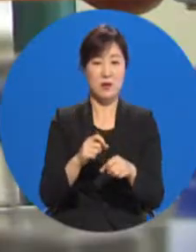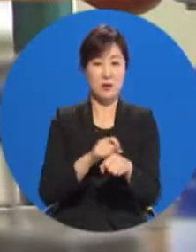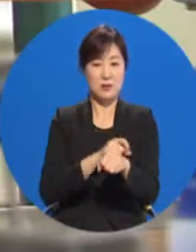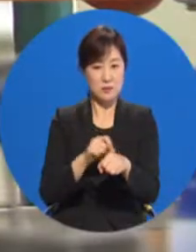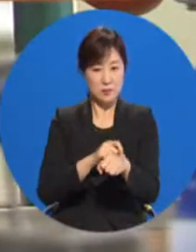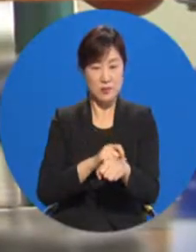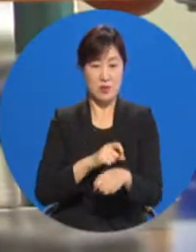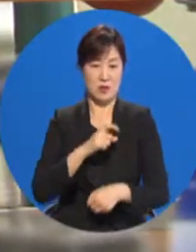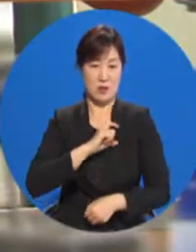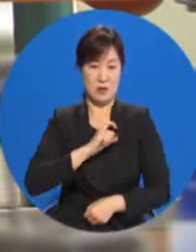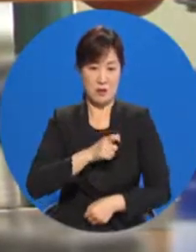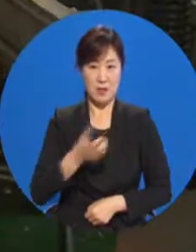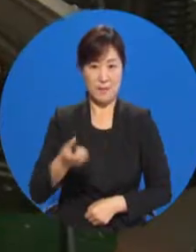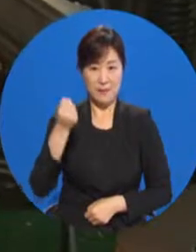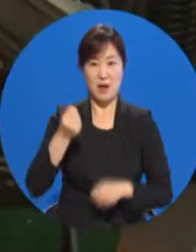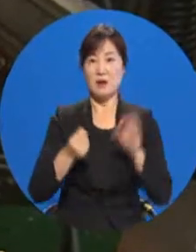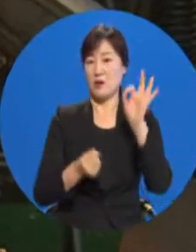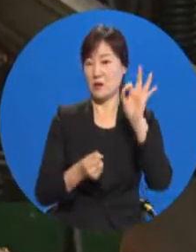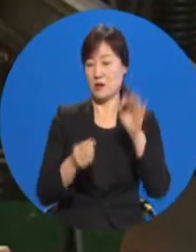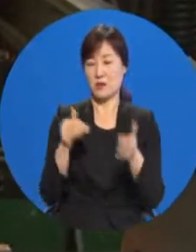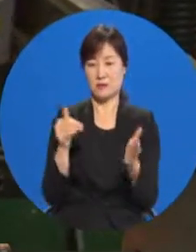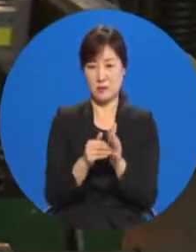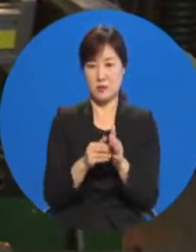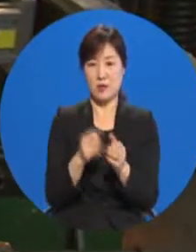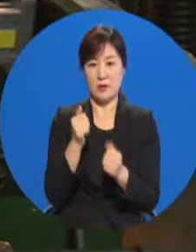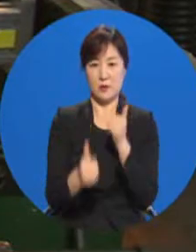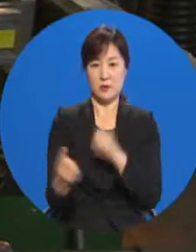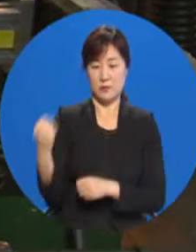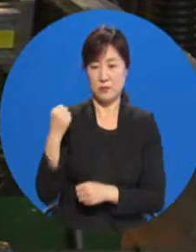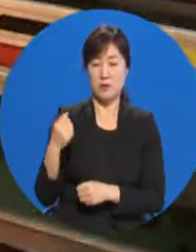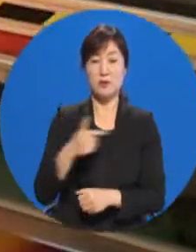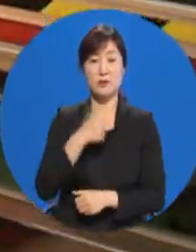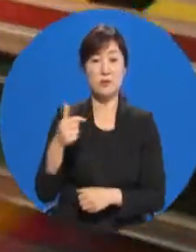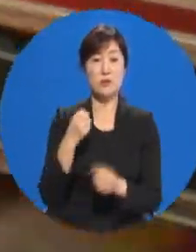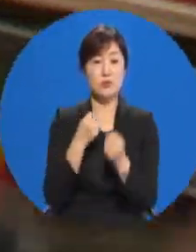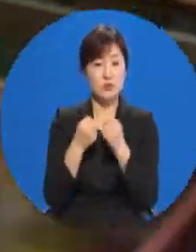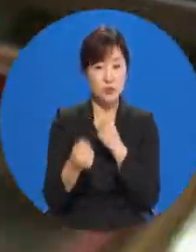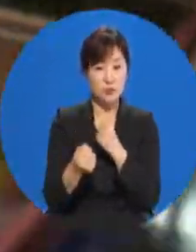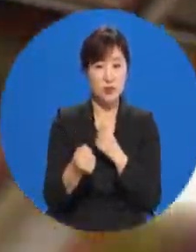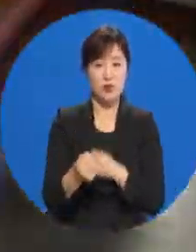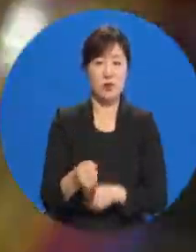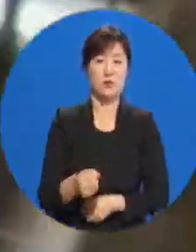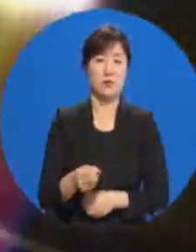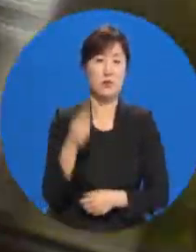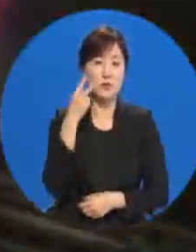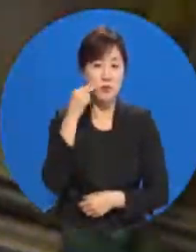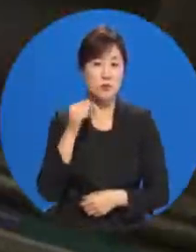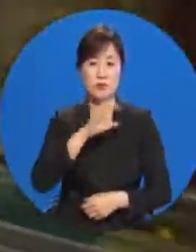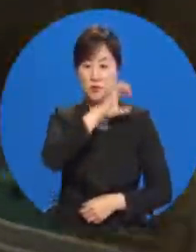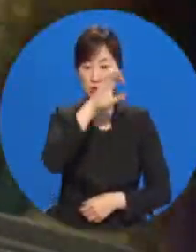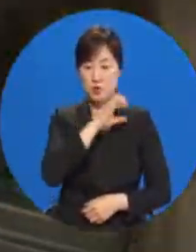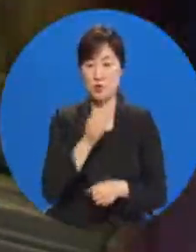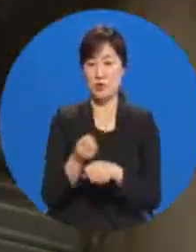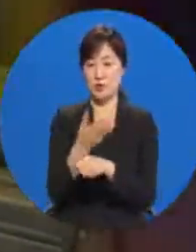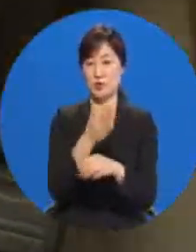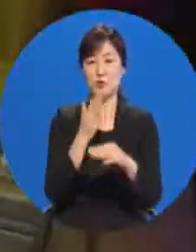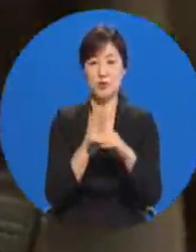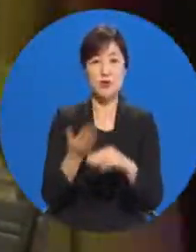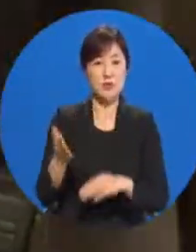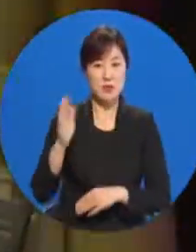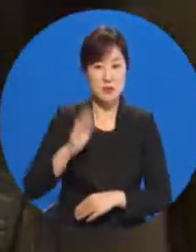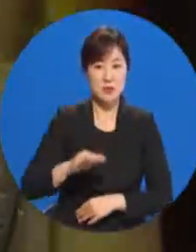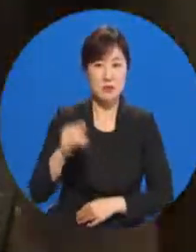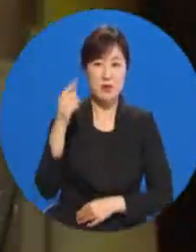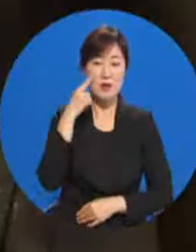획득해 기술 경쟁력을 높이고 생산품의 90% 이상을 미국과 유럽 등지로 수출하면서 일본 기업들과